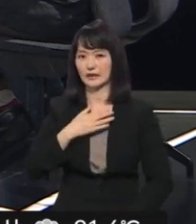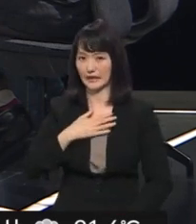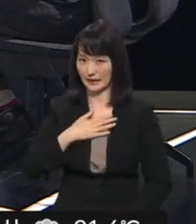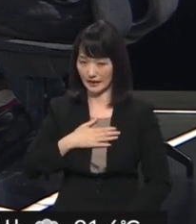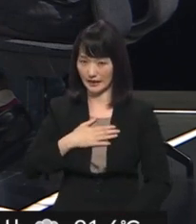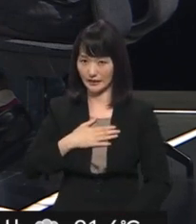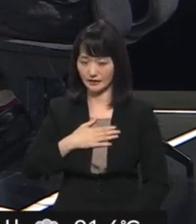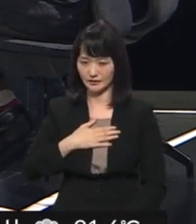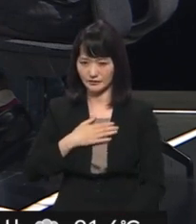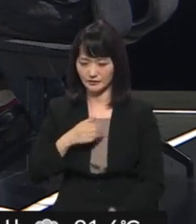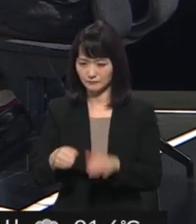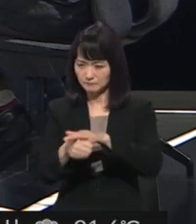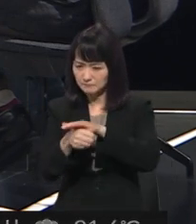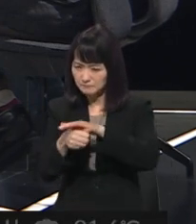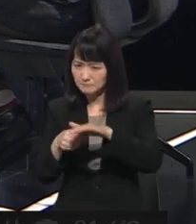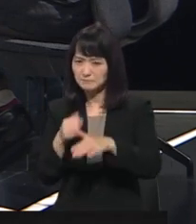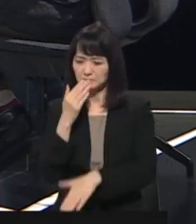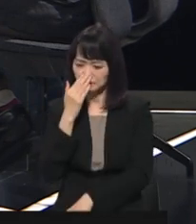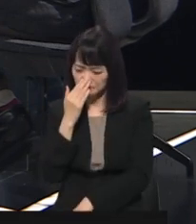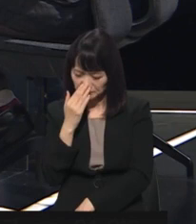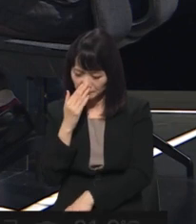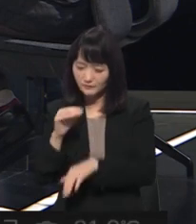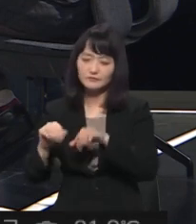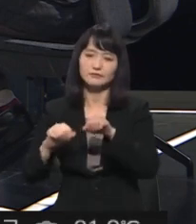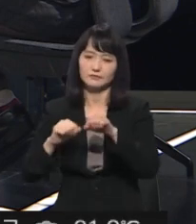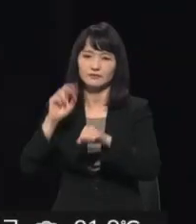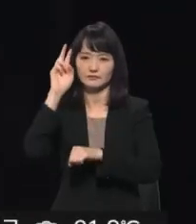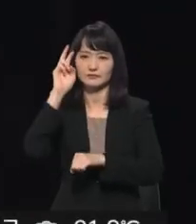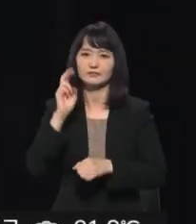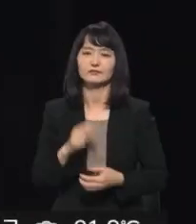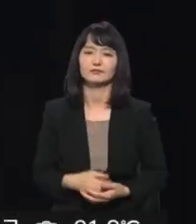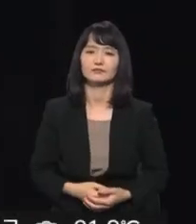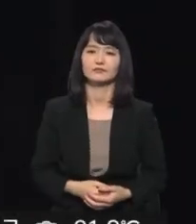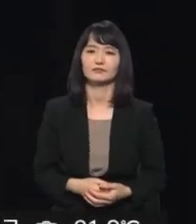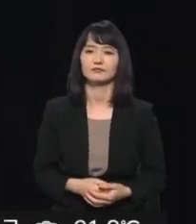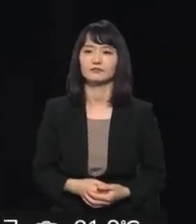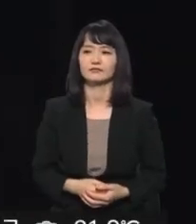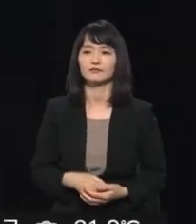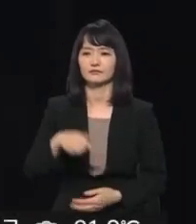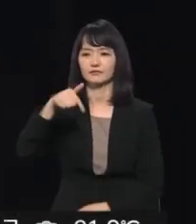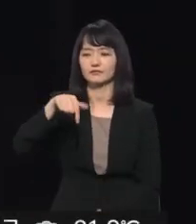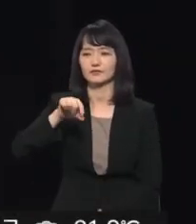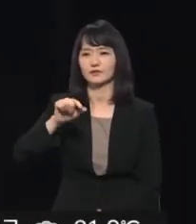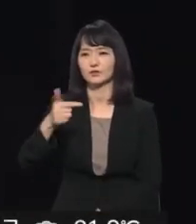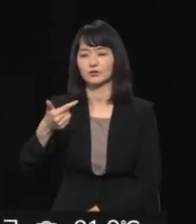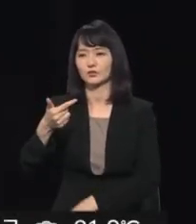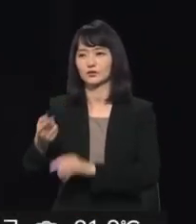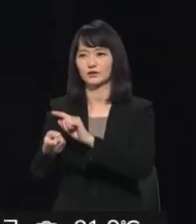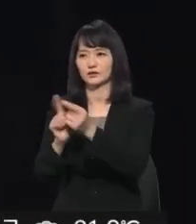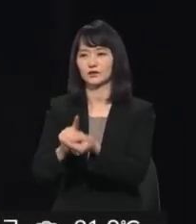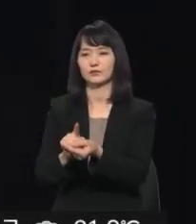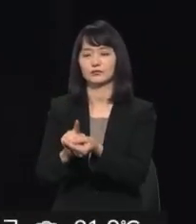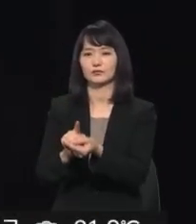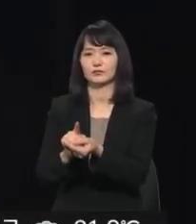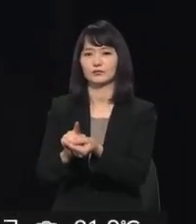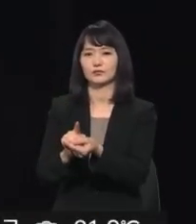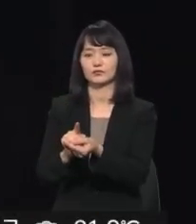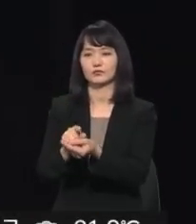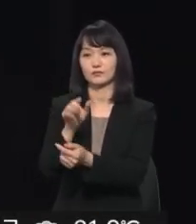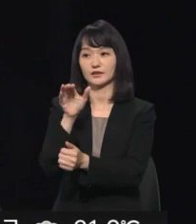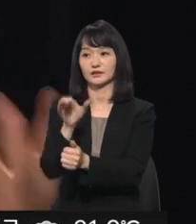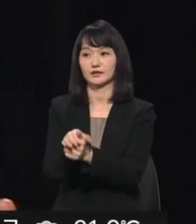낮춘 자세로 나온다 이 거지 말씀을 단적으로 얘기하면 권성동 대응해 대표의 질서 있는 퇴진 을 주문했다